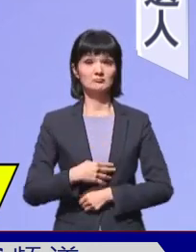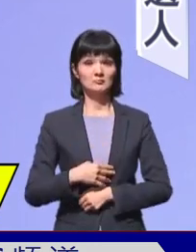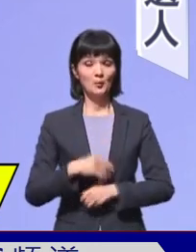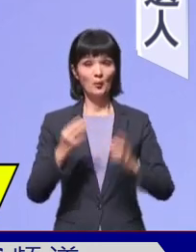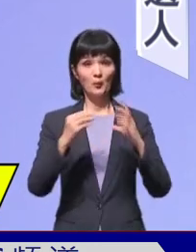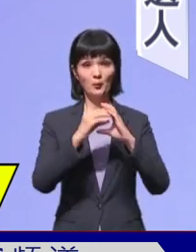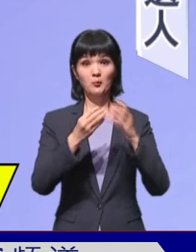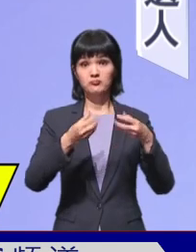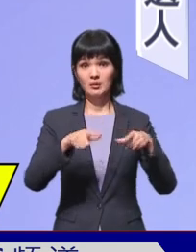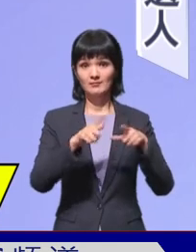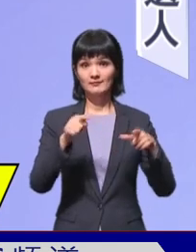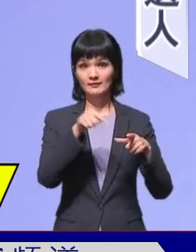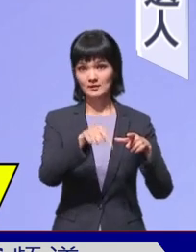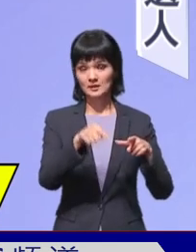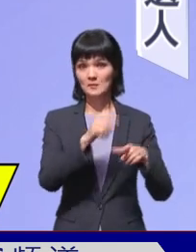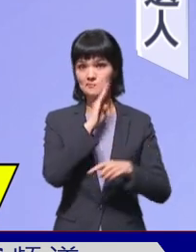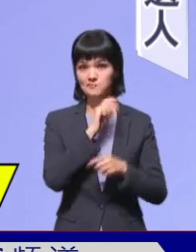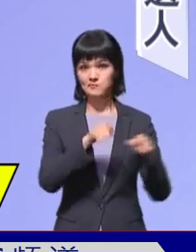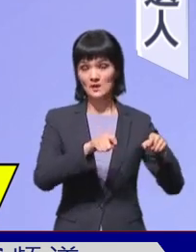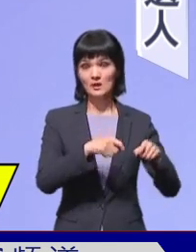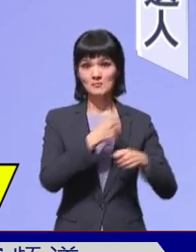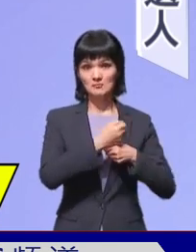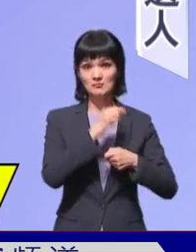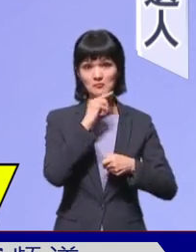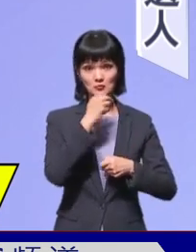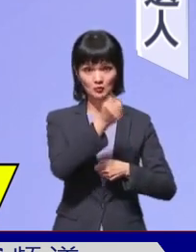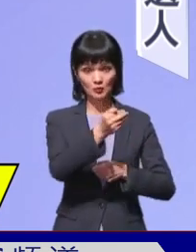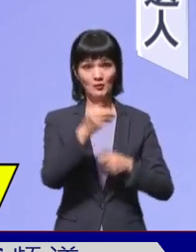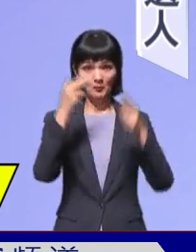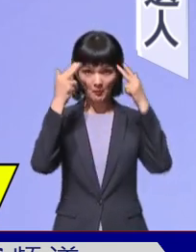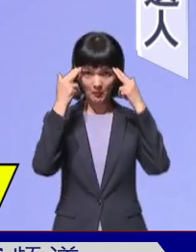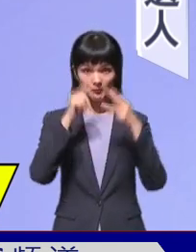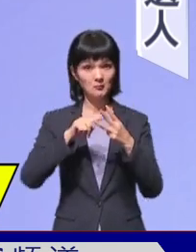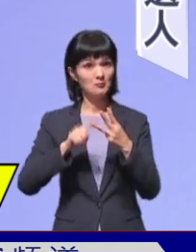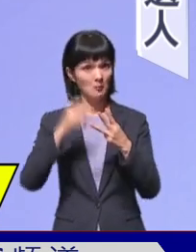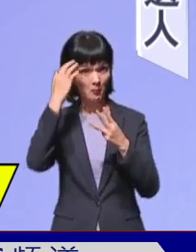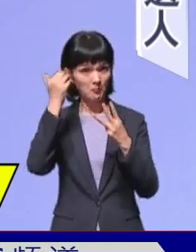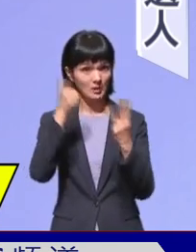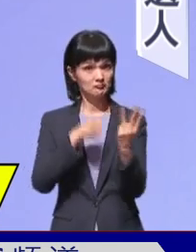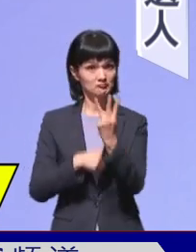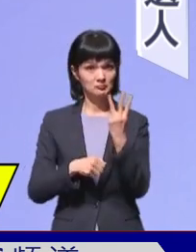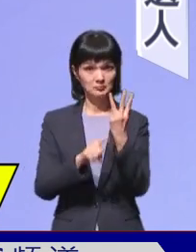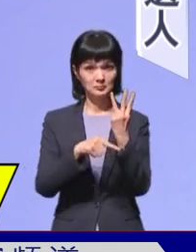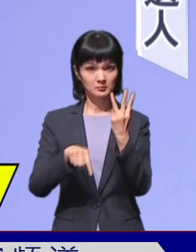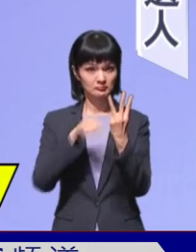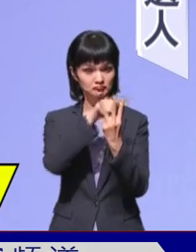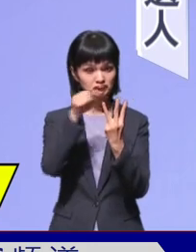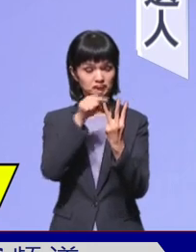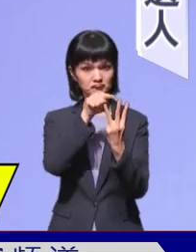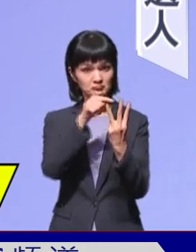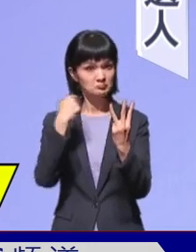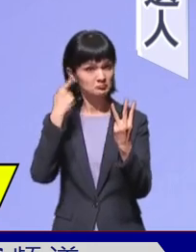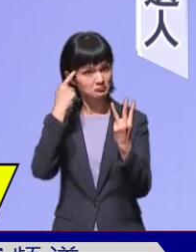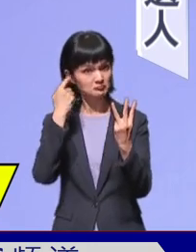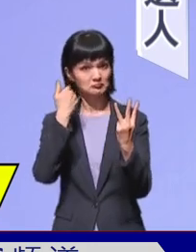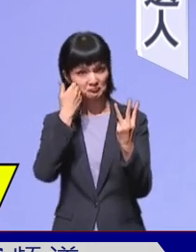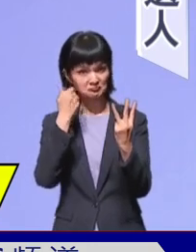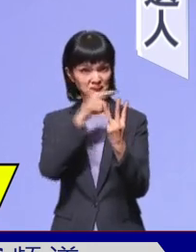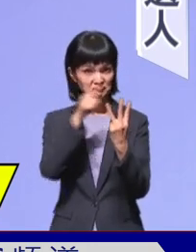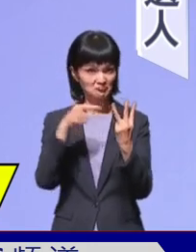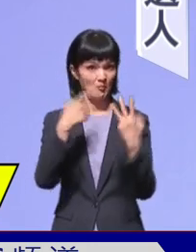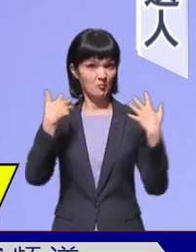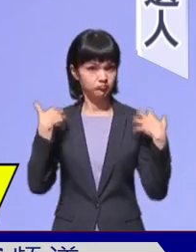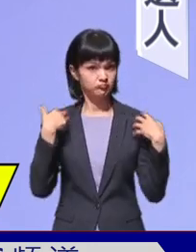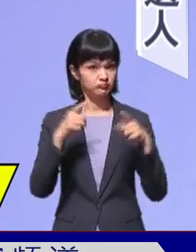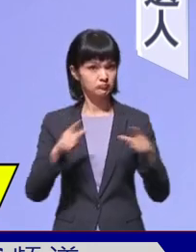中马英九、郝龙斌、柯文哲三位市长，说三位市长中你们认为谁应该要